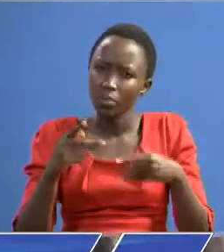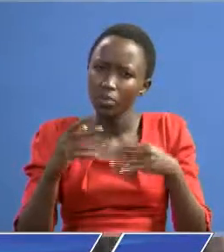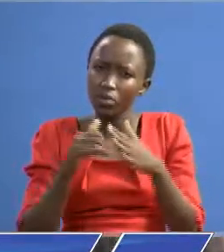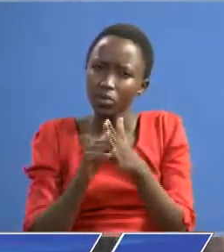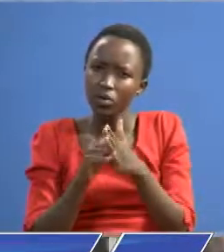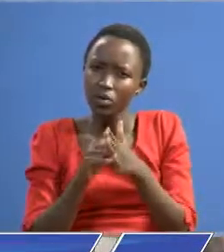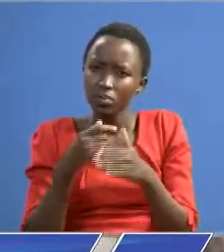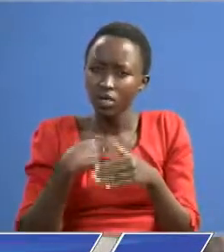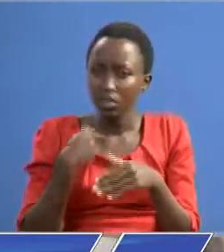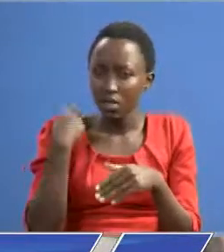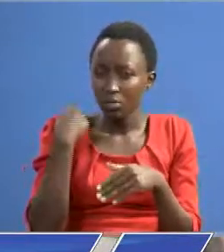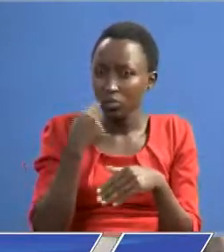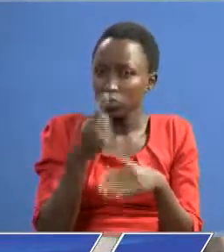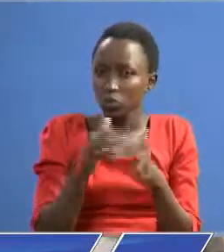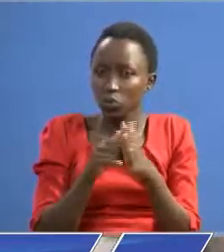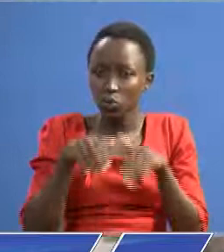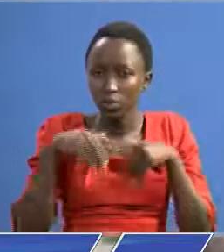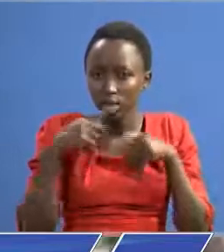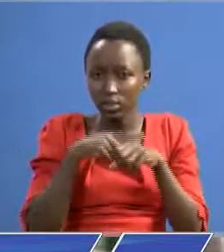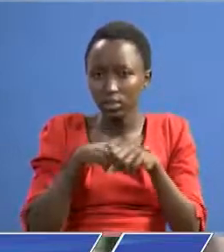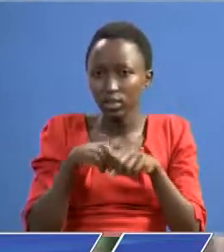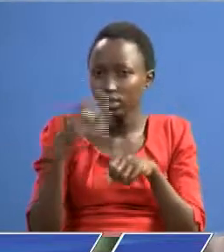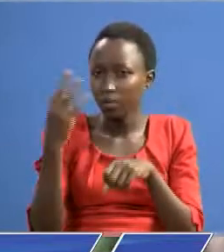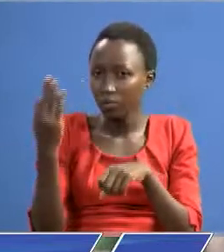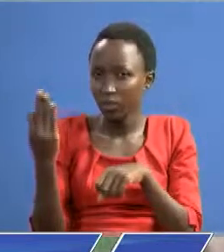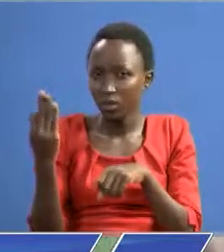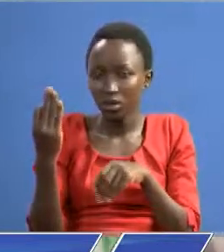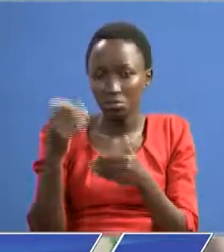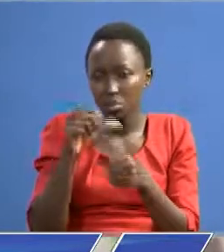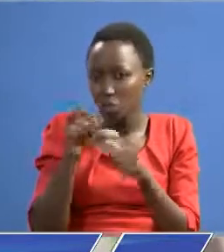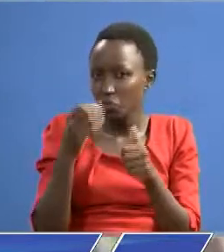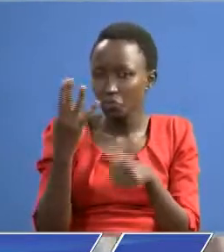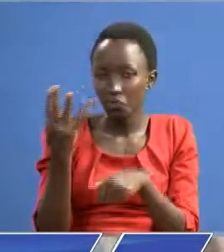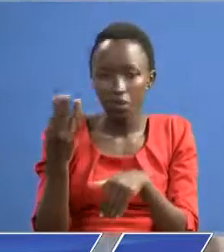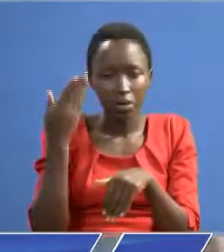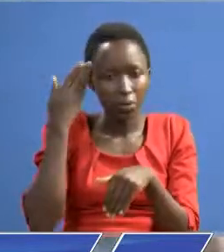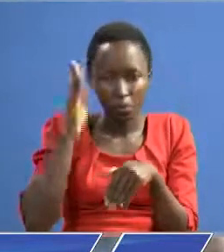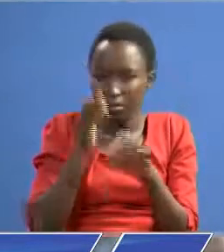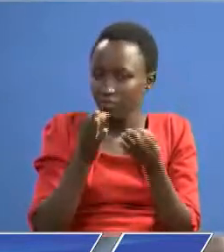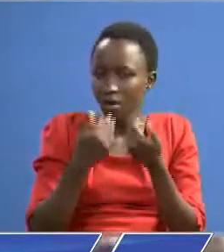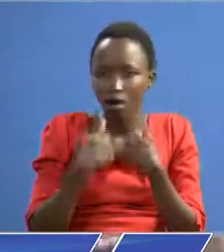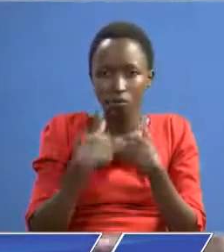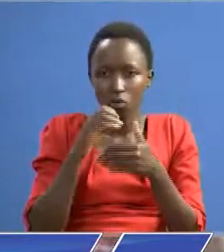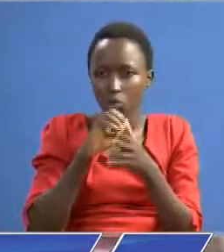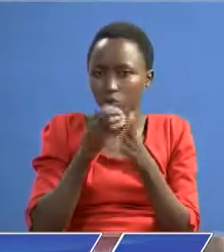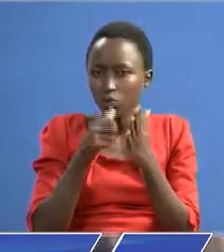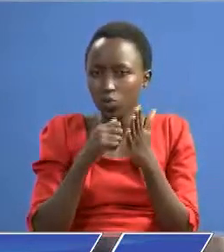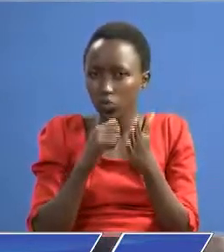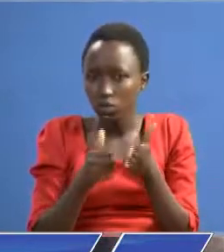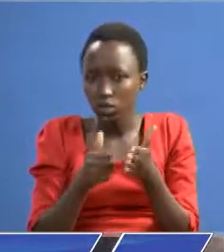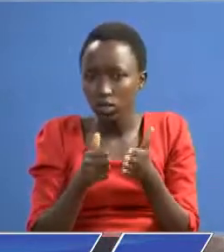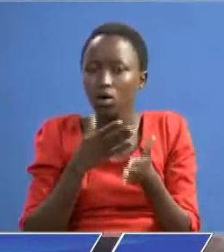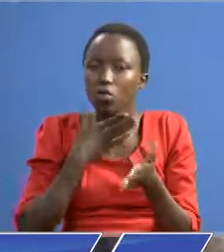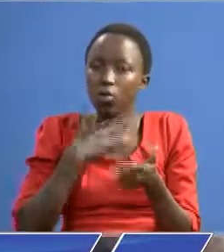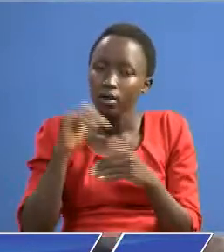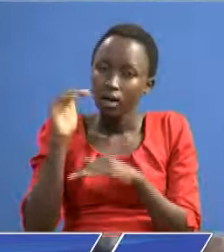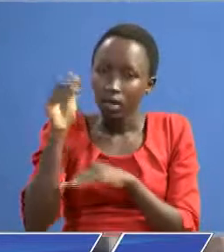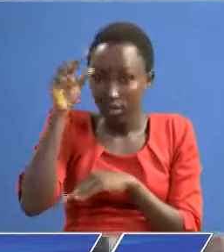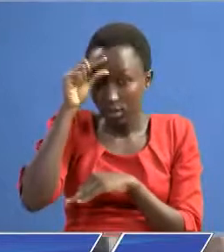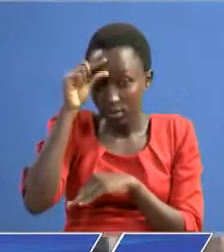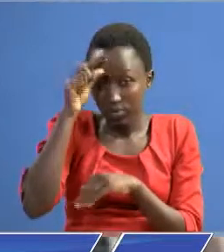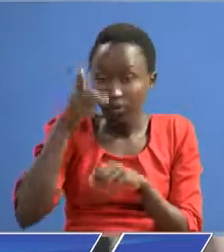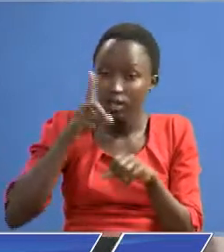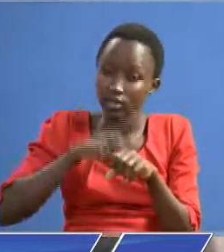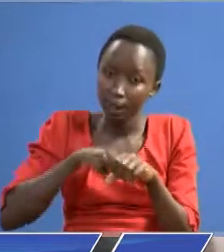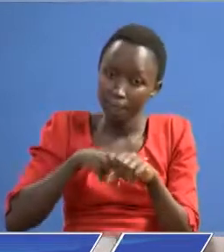namba niko nayo bado naambiwa nitasubiri mpaka saa 9 kuendelea saa 10. Sijui kama nitapata ama sitapata. Kitu ningeomba kwa serikali ni